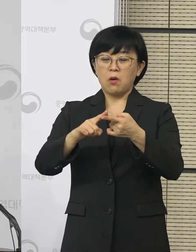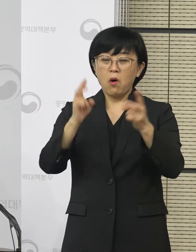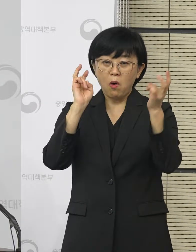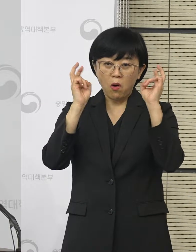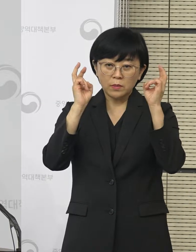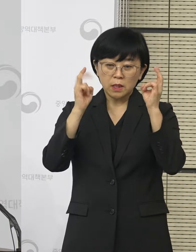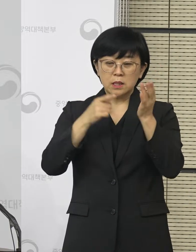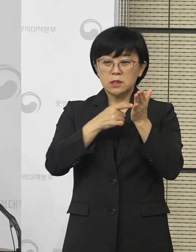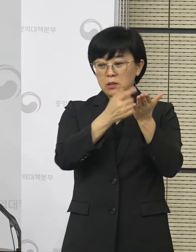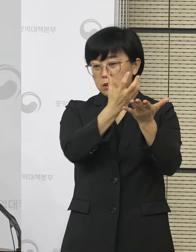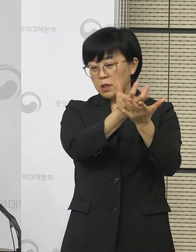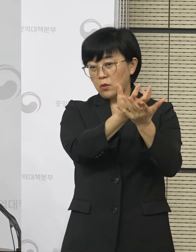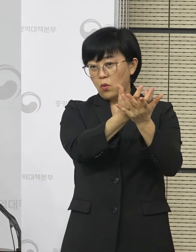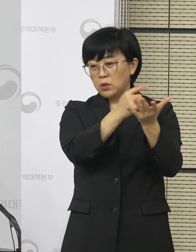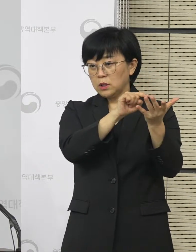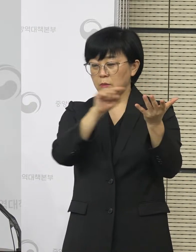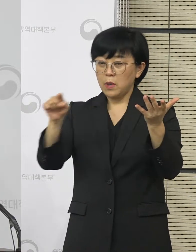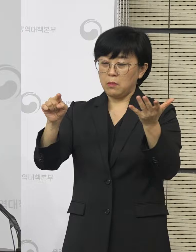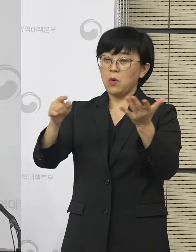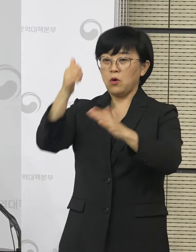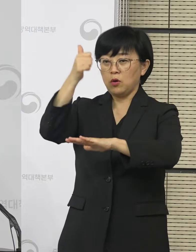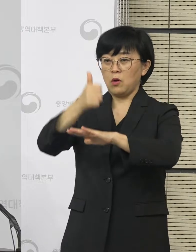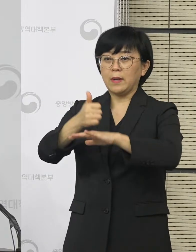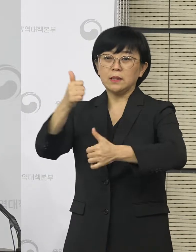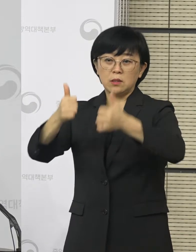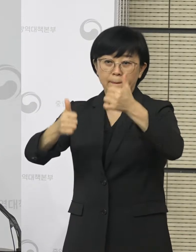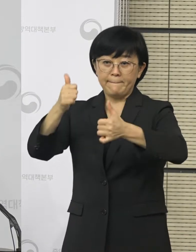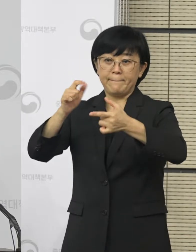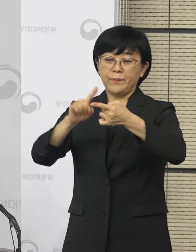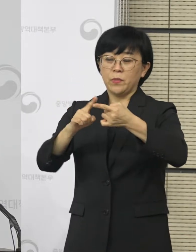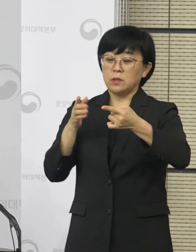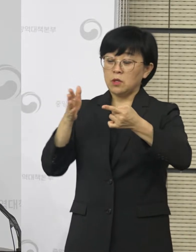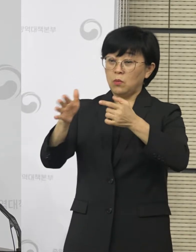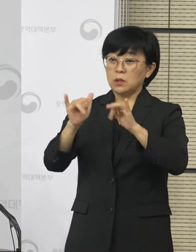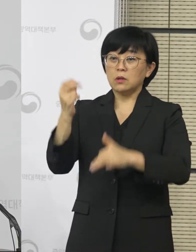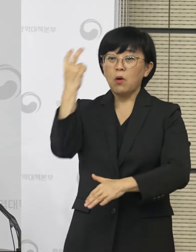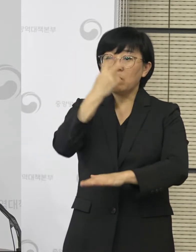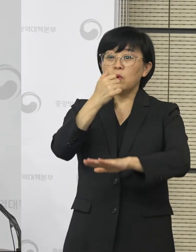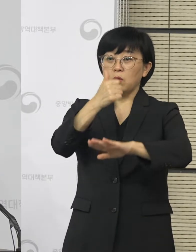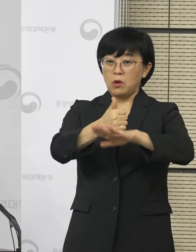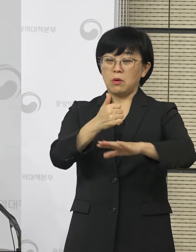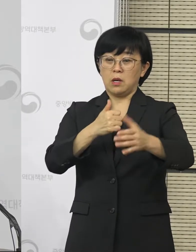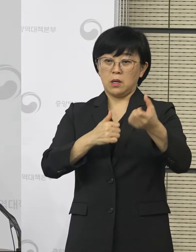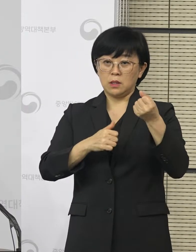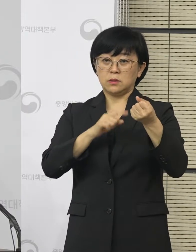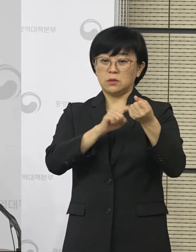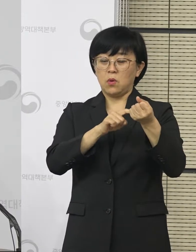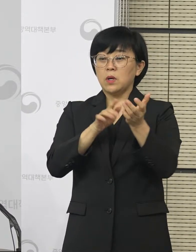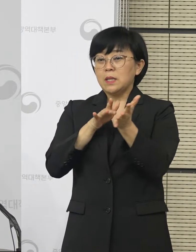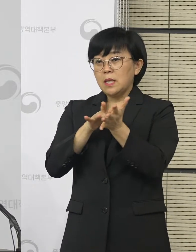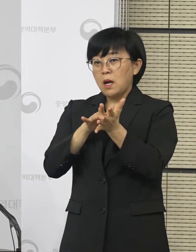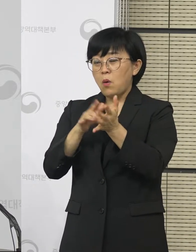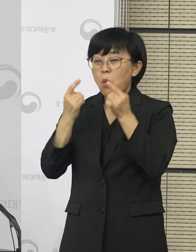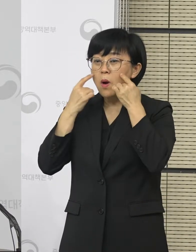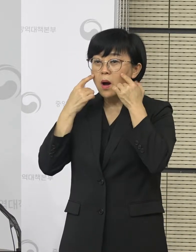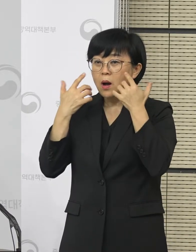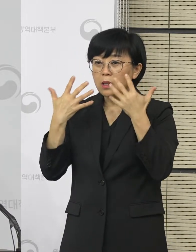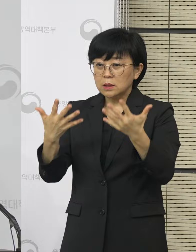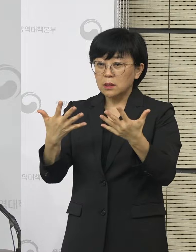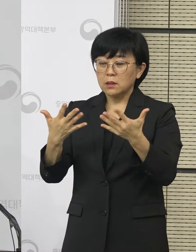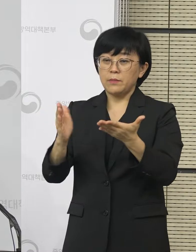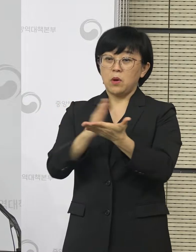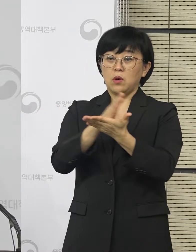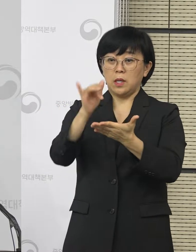식품의약품안전처는 업체의 신청 자료와 성능 시험, 그리고 전문가들 검토를 통해서 해당 제품의